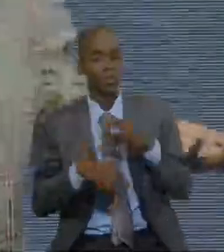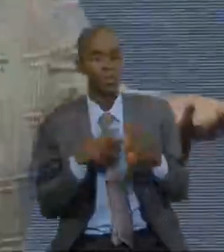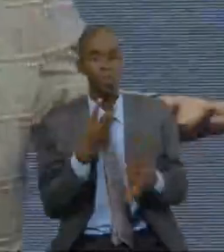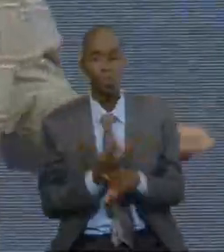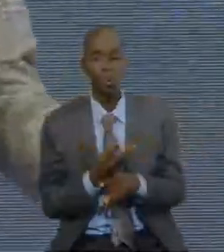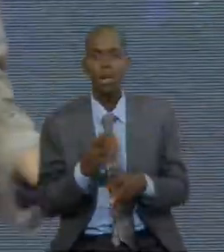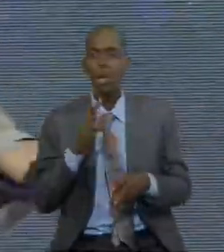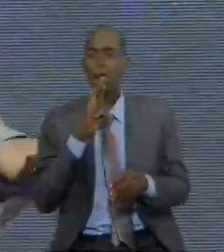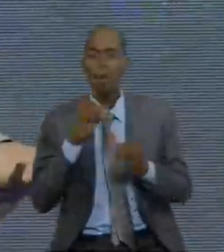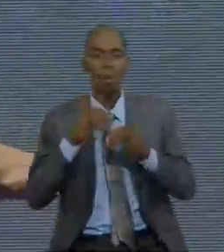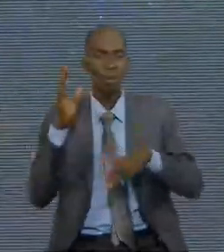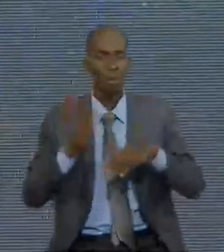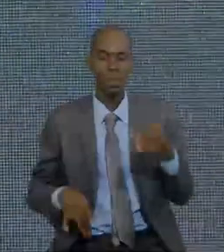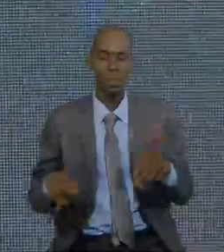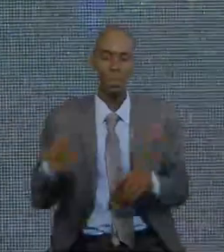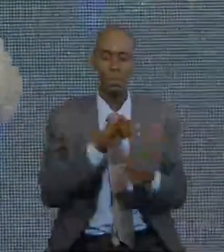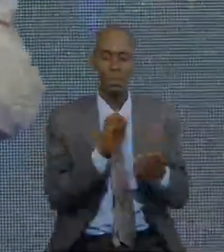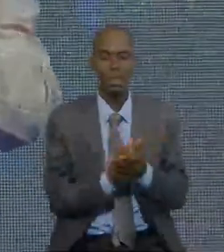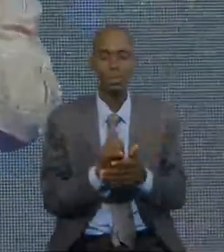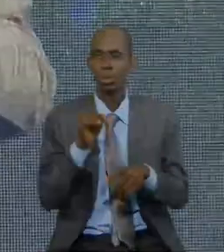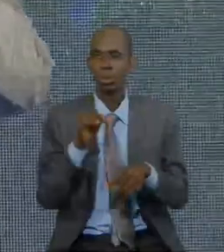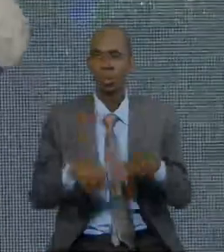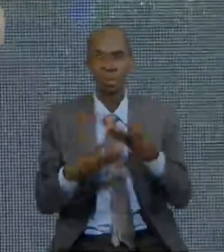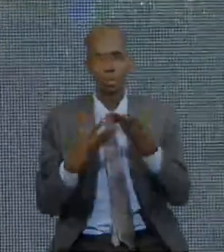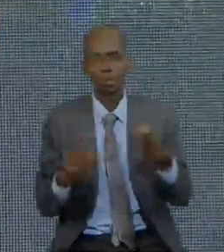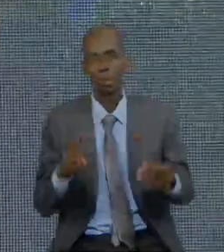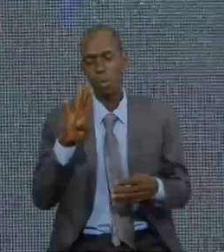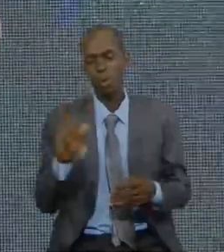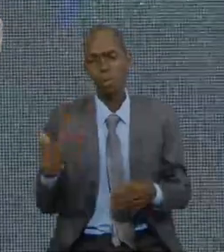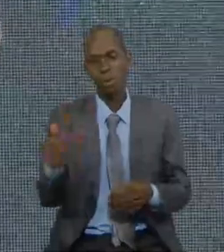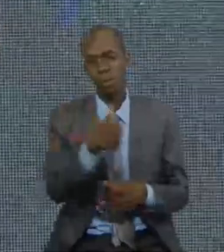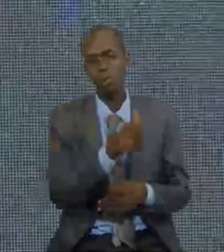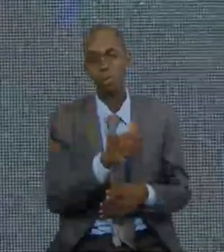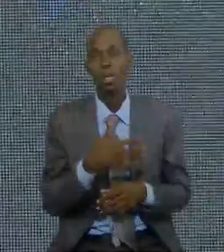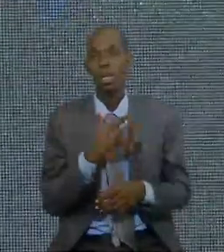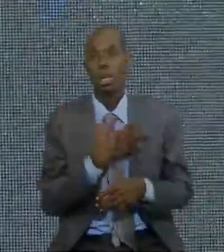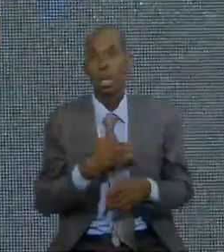et les problèmes du monde sont plus grands tu ne peux pas les régler seul